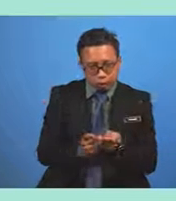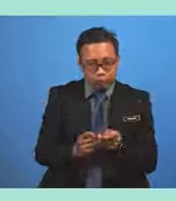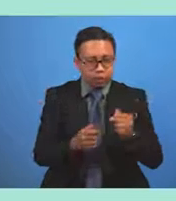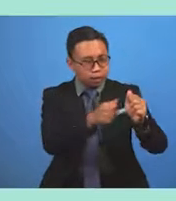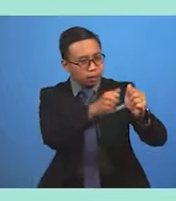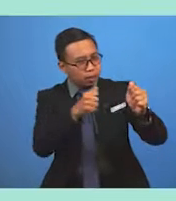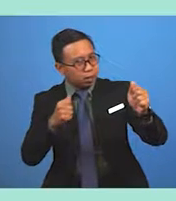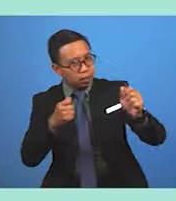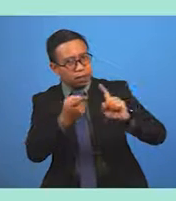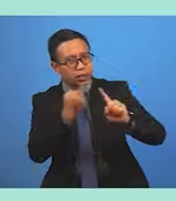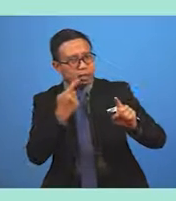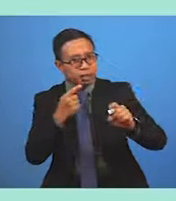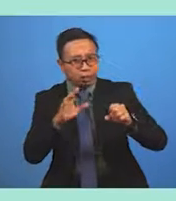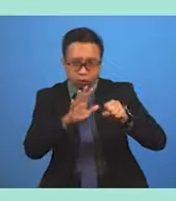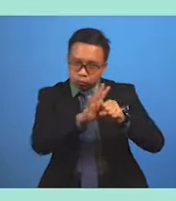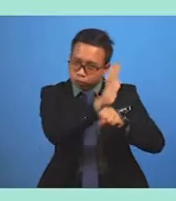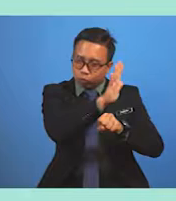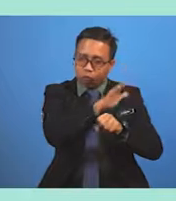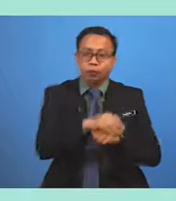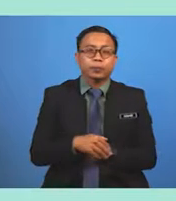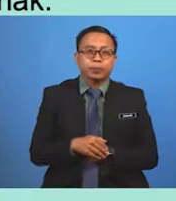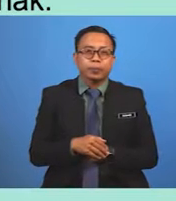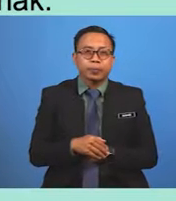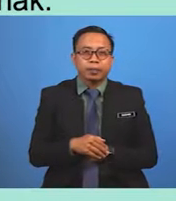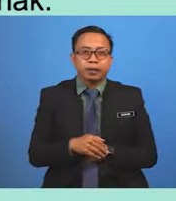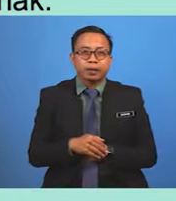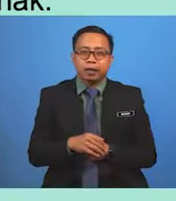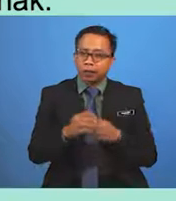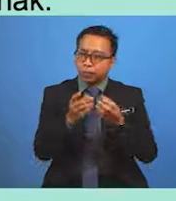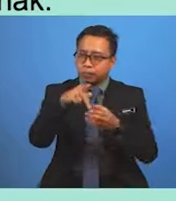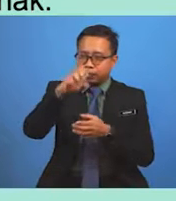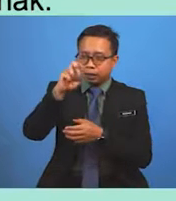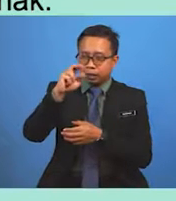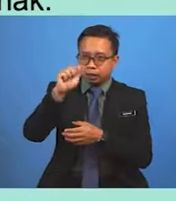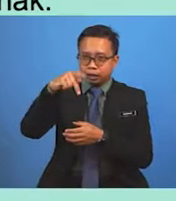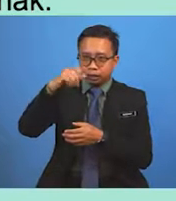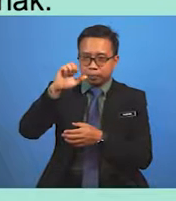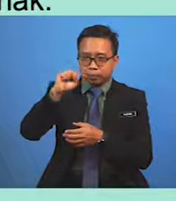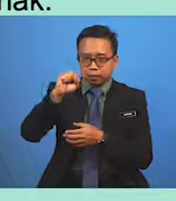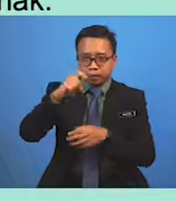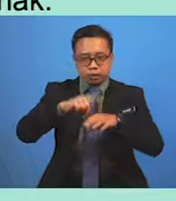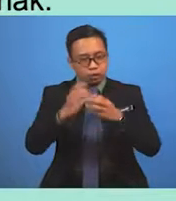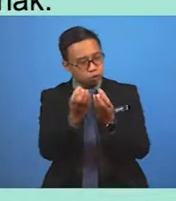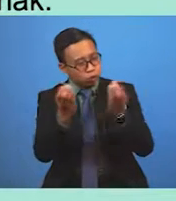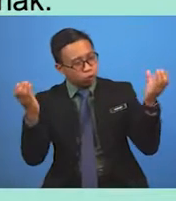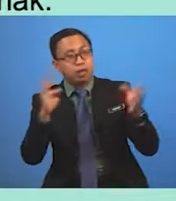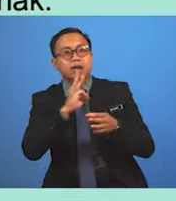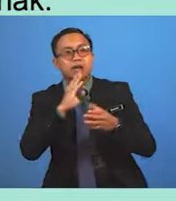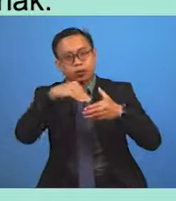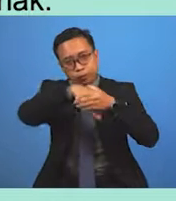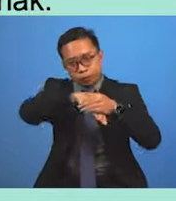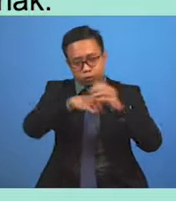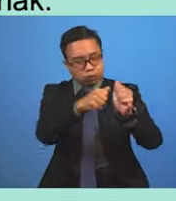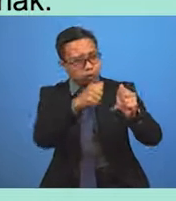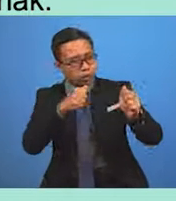dari tersumbat dalam paip. Manakala, penapis atau skrin di saluran air masuk mengelak